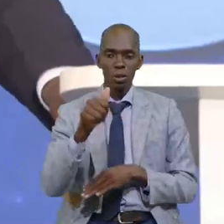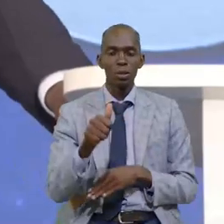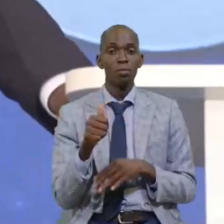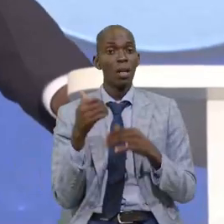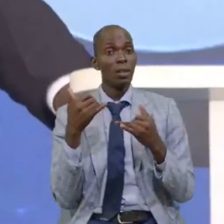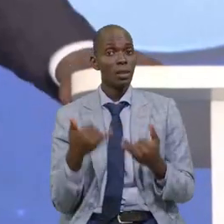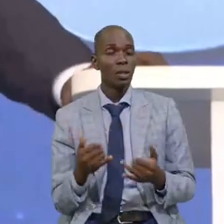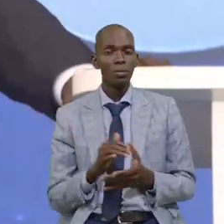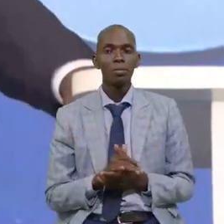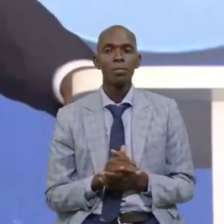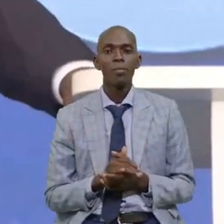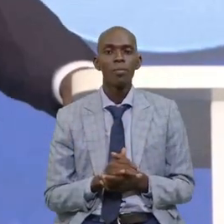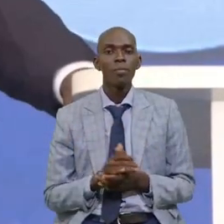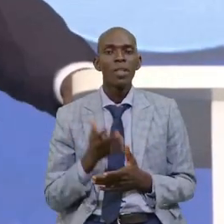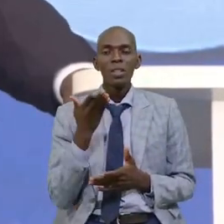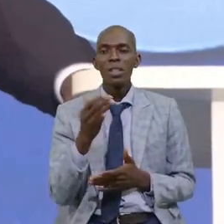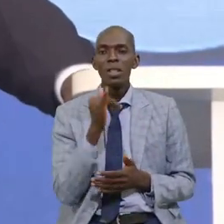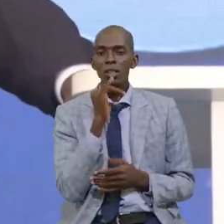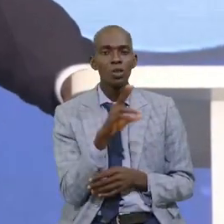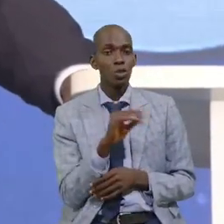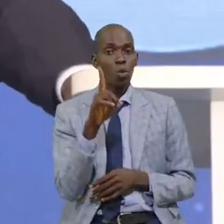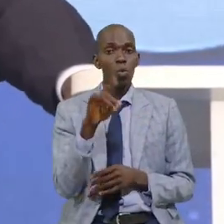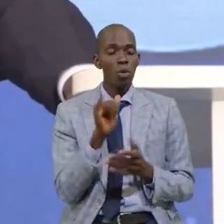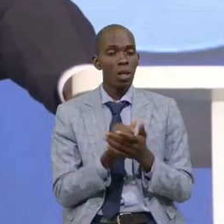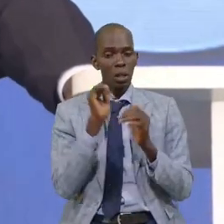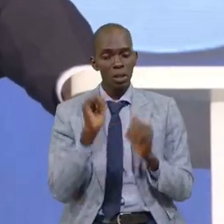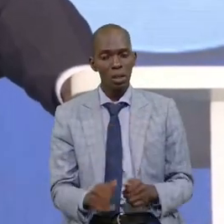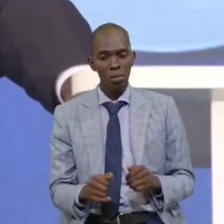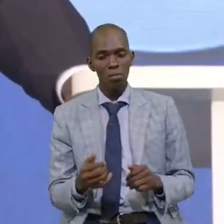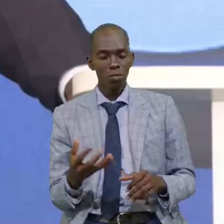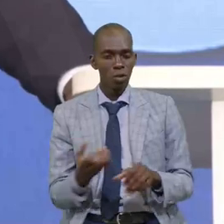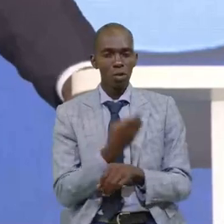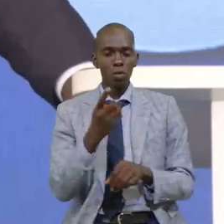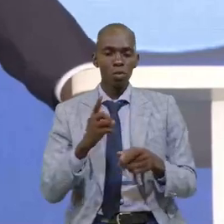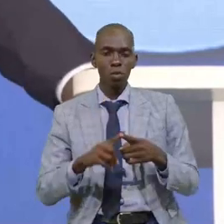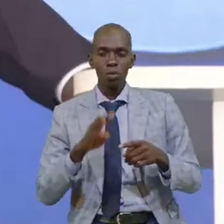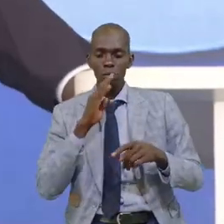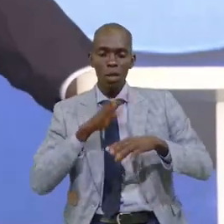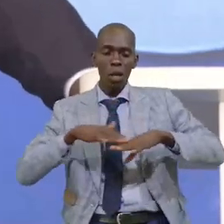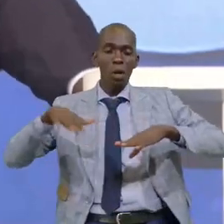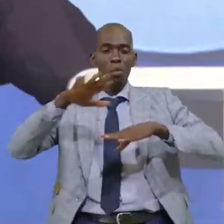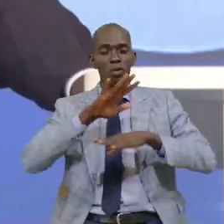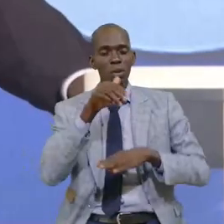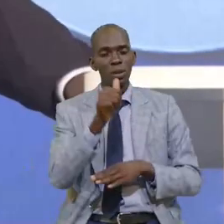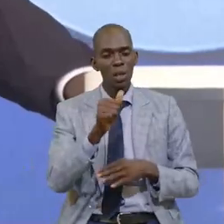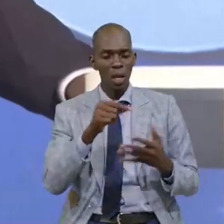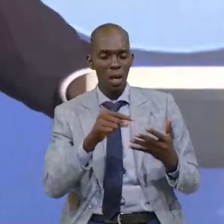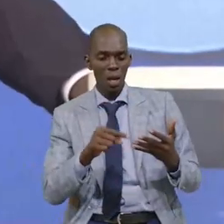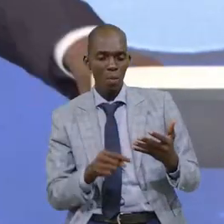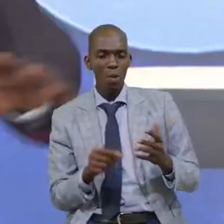au-dessus de soi-même. Maintenant, personne ne peut t'élever au-dessus de toi-même